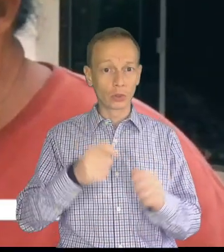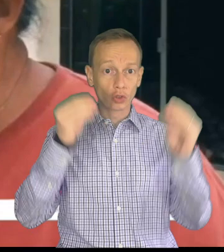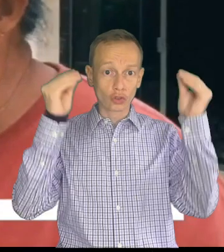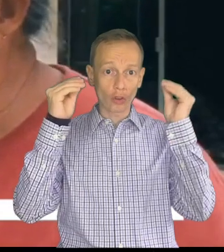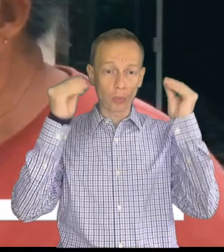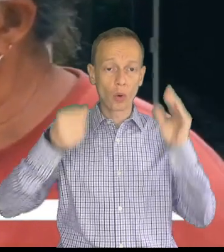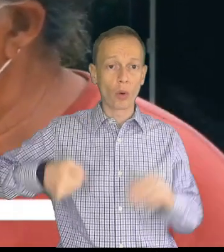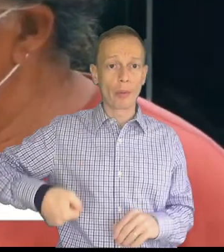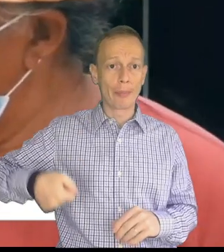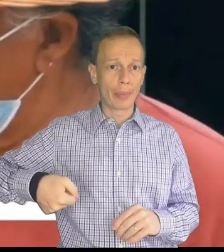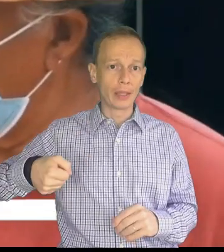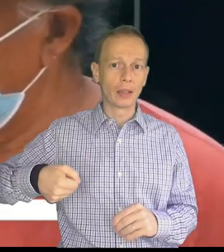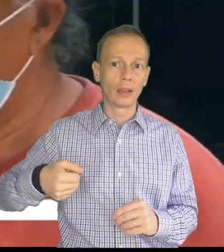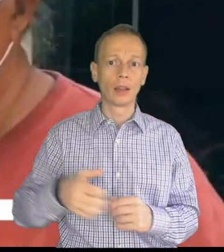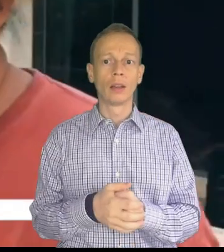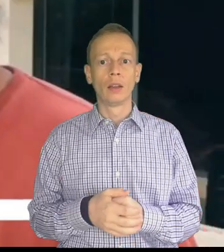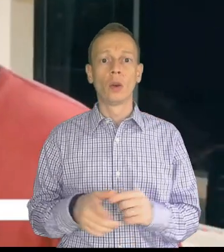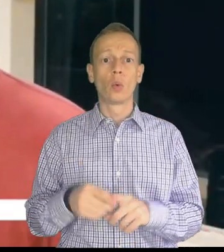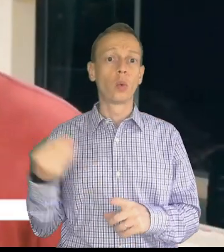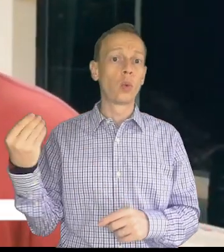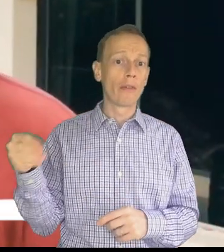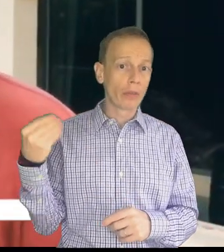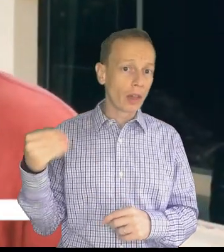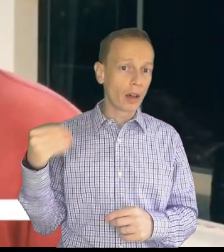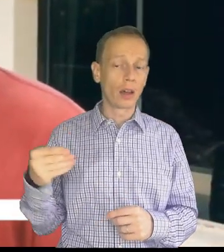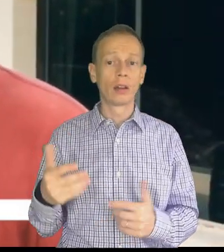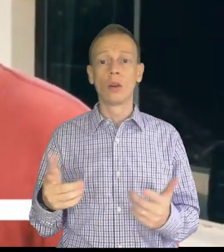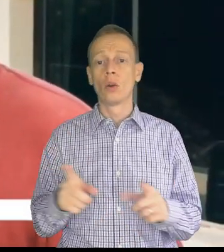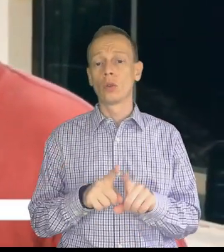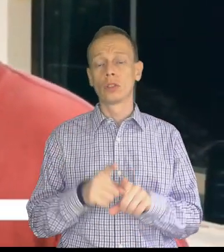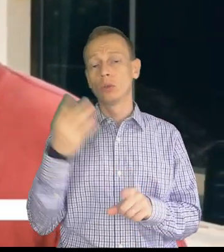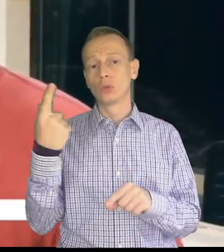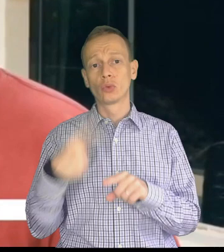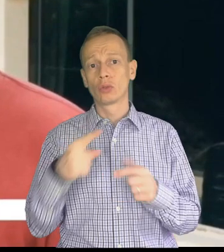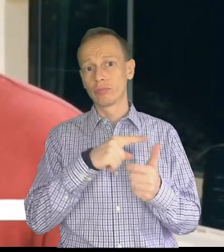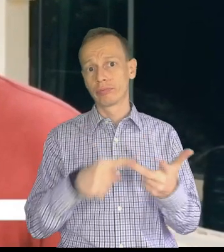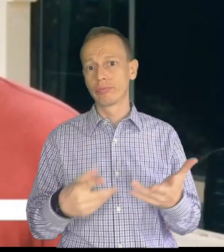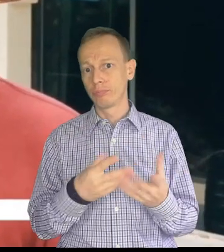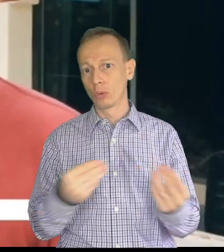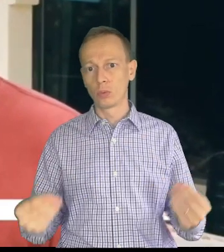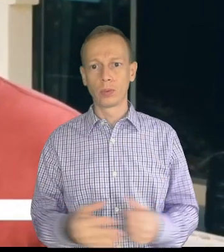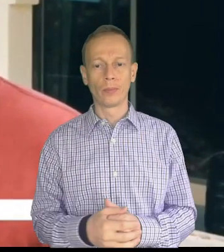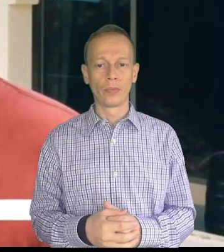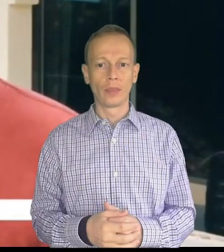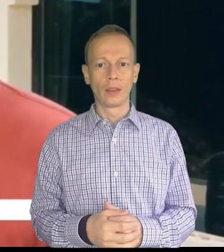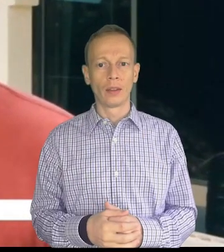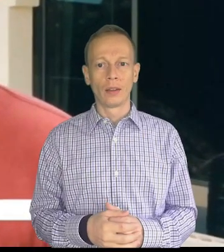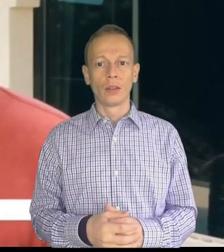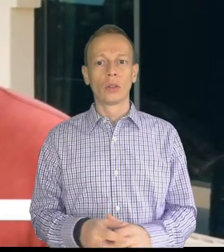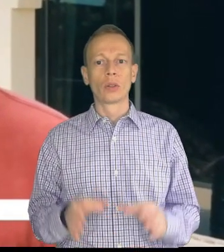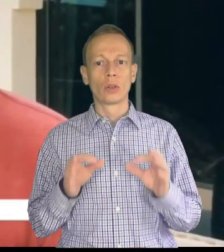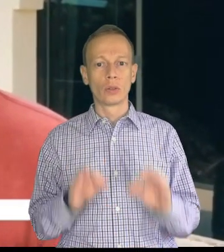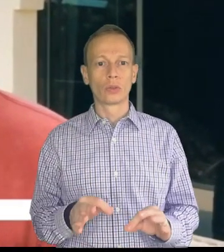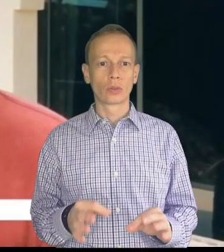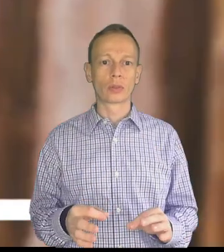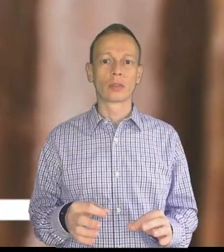On l'utilise pour confectionner des chapeaux, des paniers, des éventails et plein d'autres